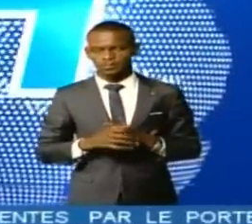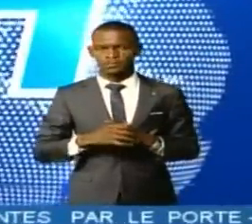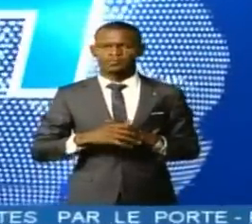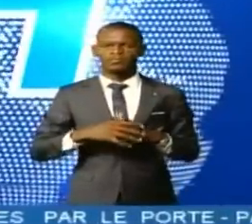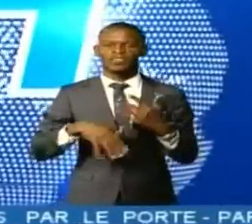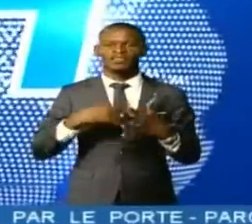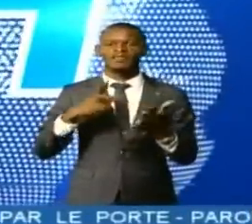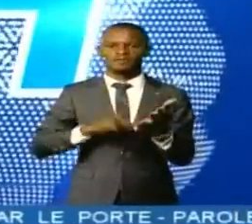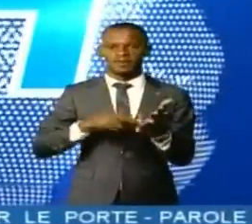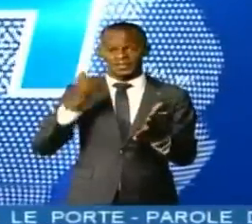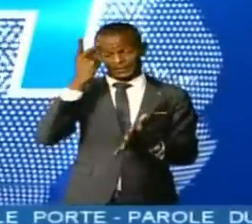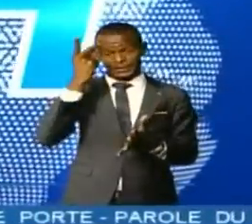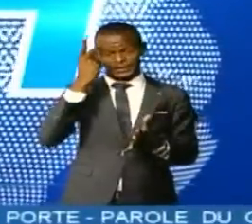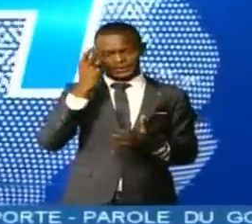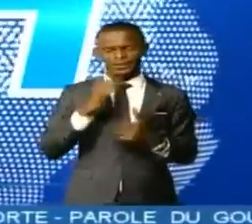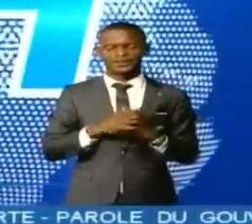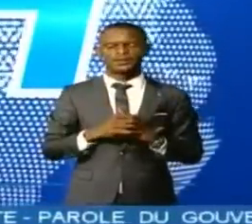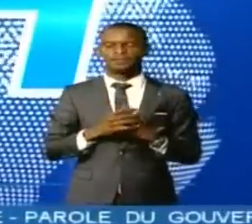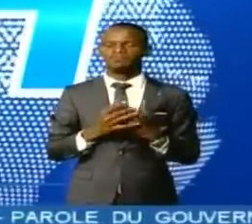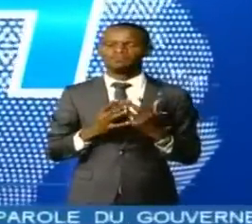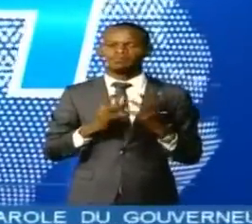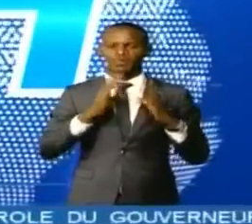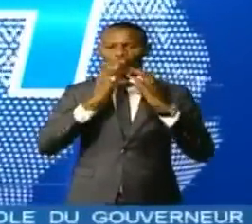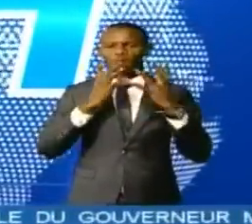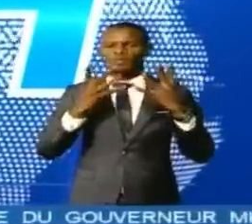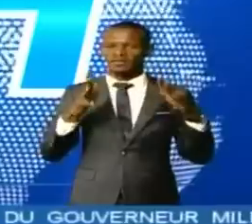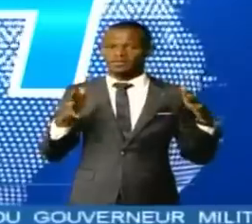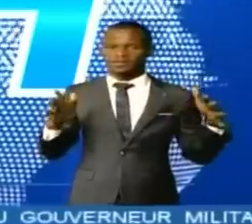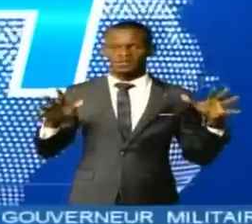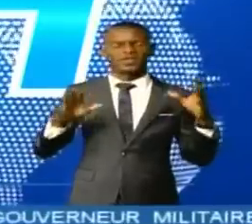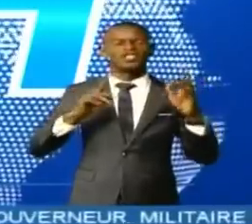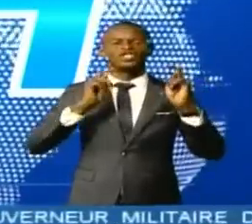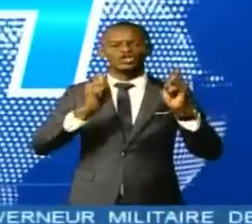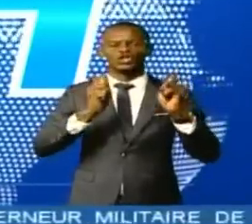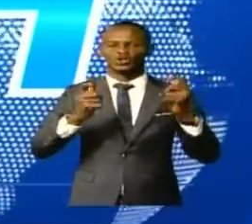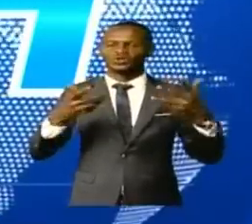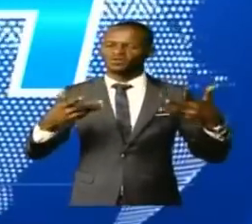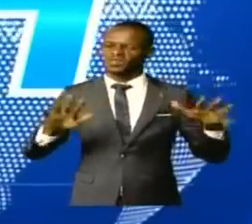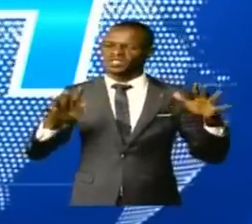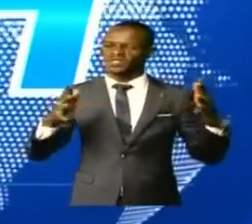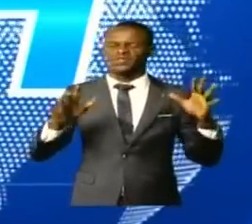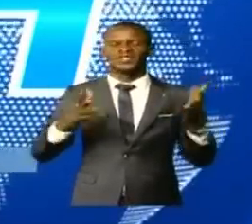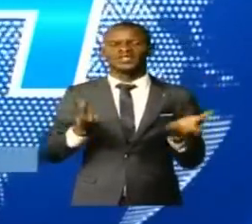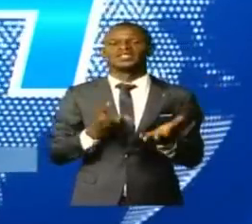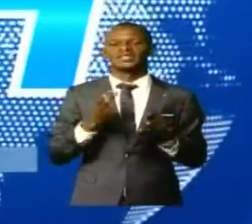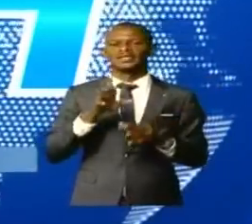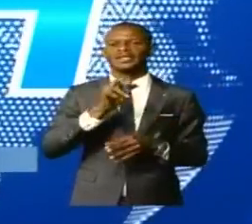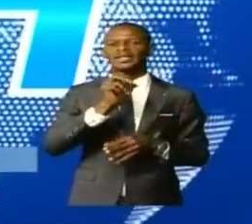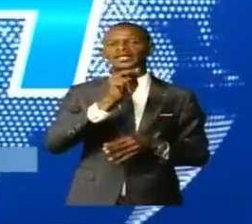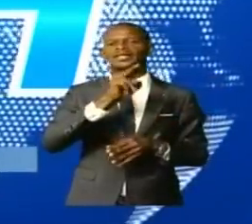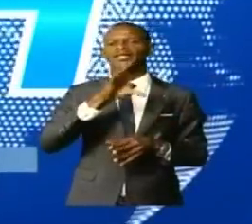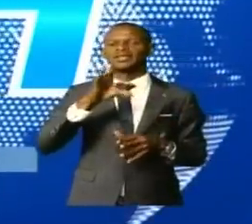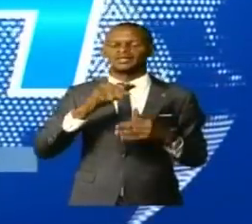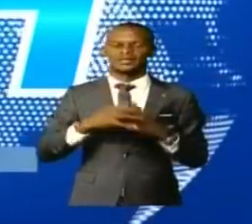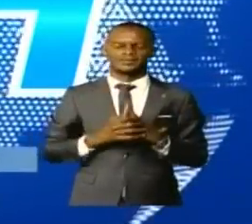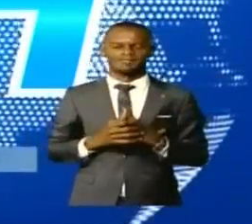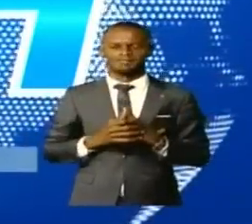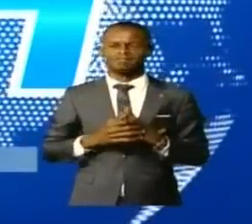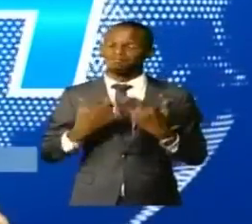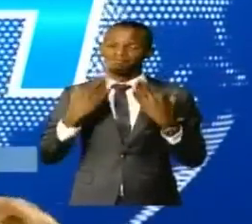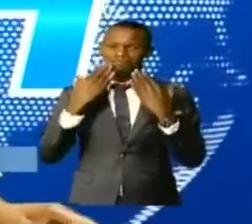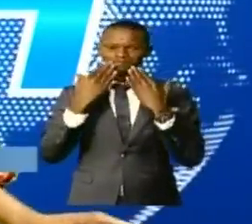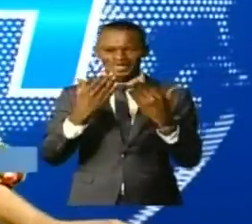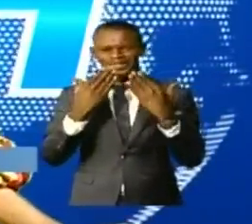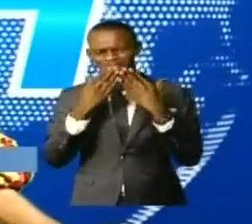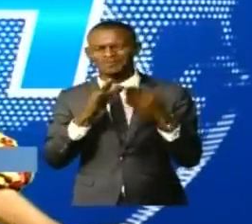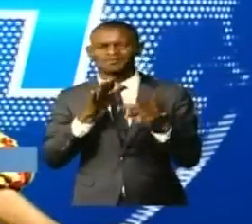Le protocole s'en est fini avec ce journal de 19h sur la télévision nationale congolaise. Merci de